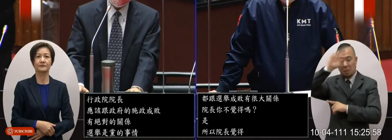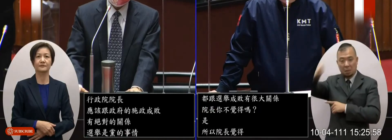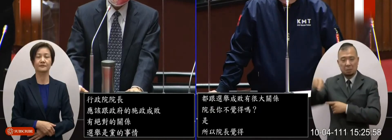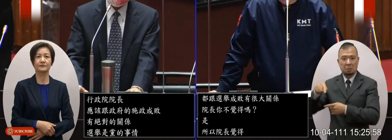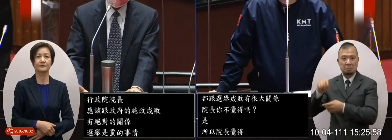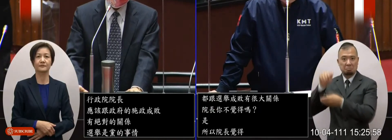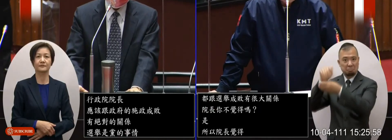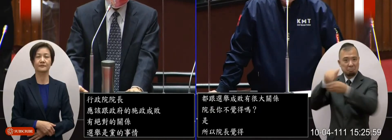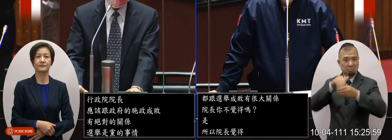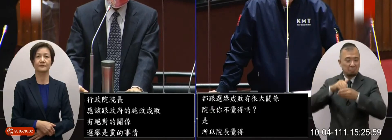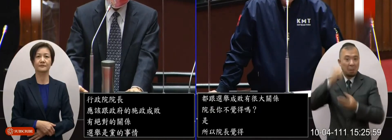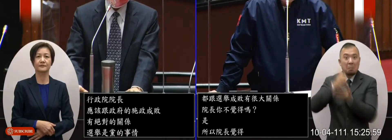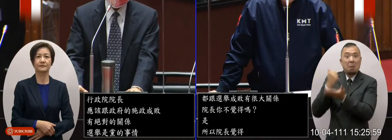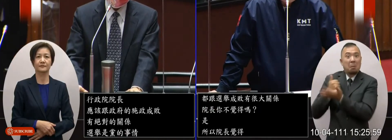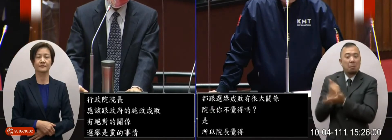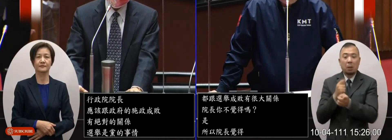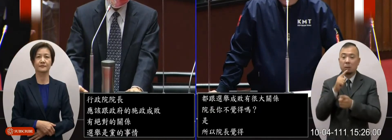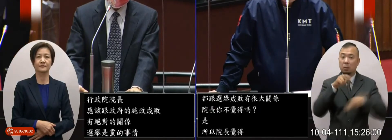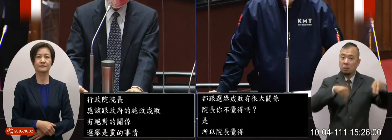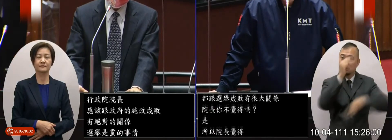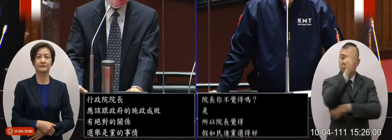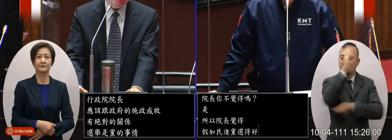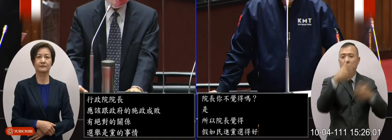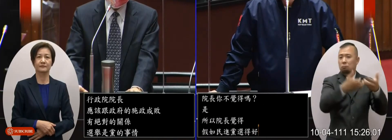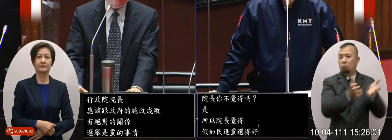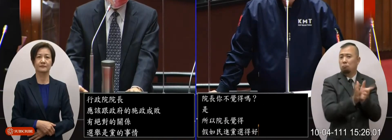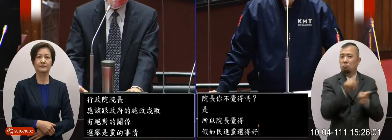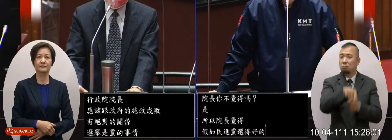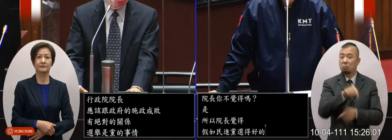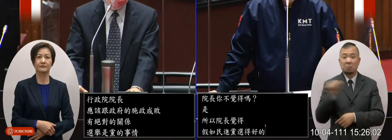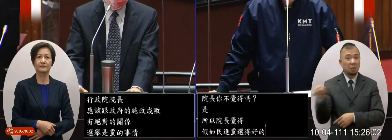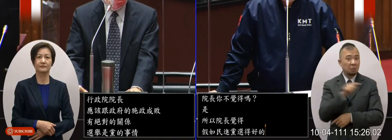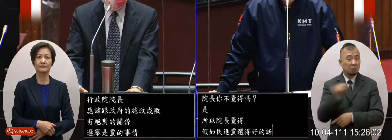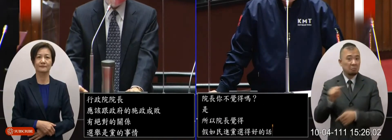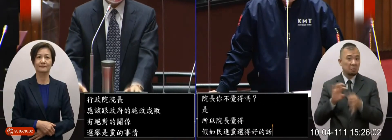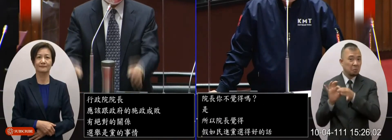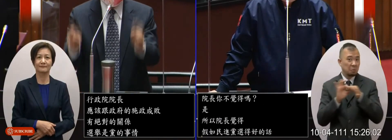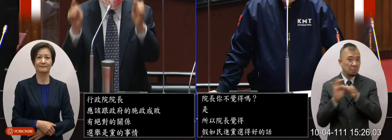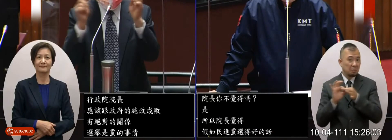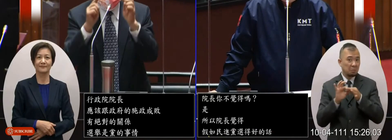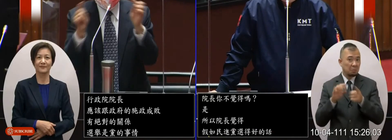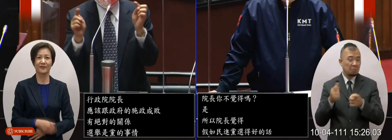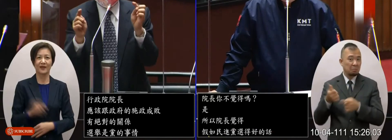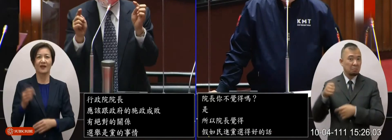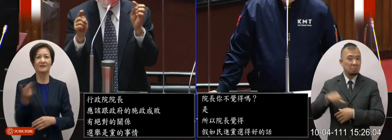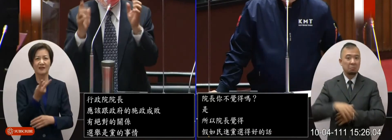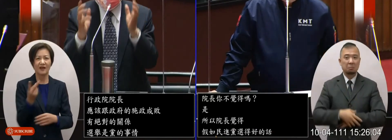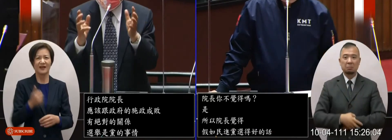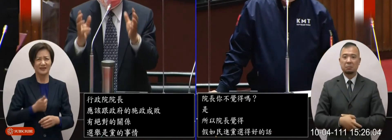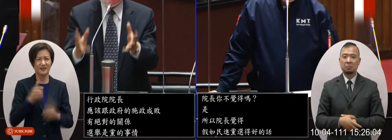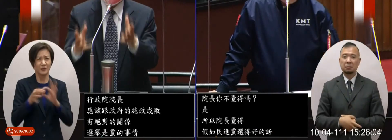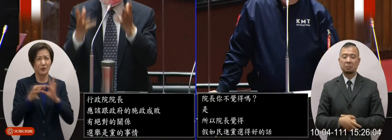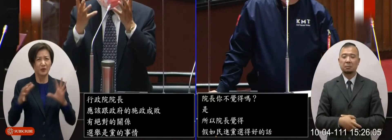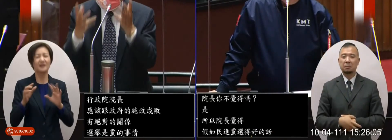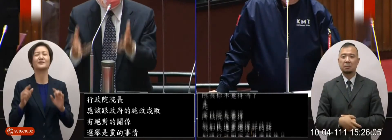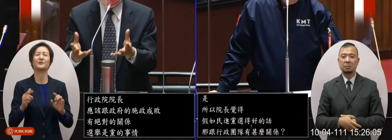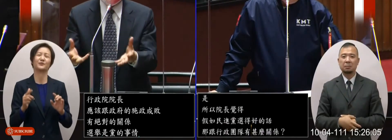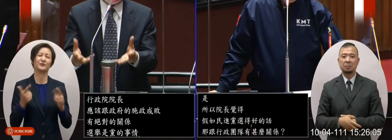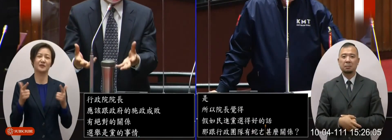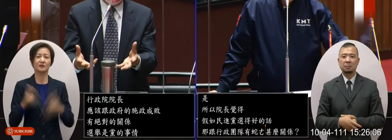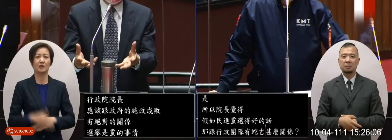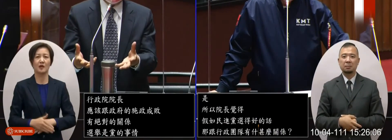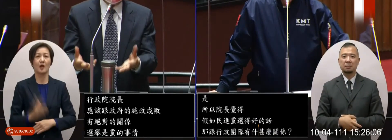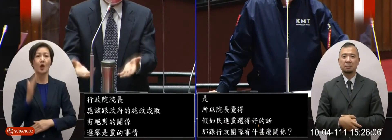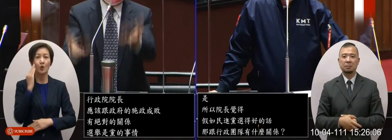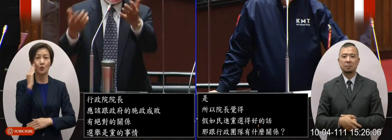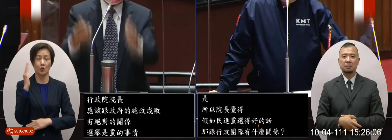跟行政团队有什么关系？要选不好又跟行政团队有什么关系？ 不能说没关系，因为政绩如果